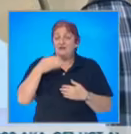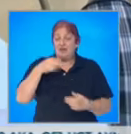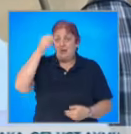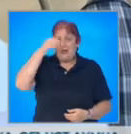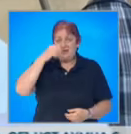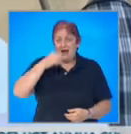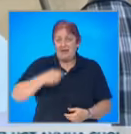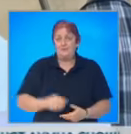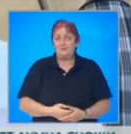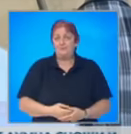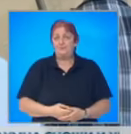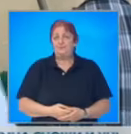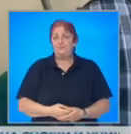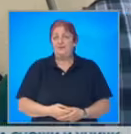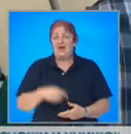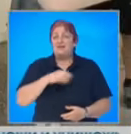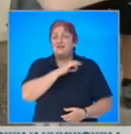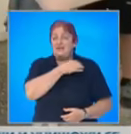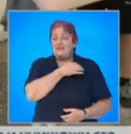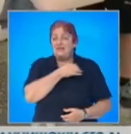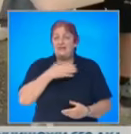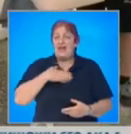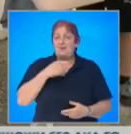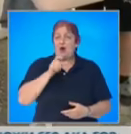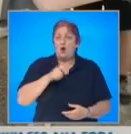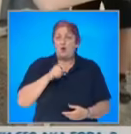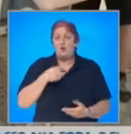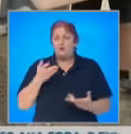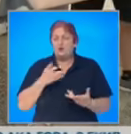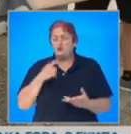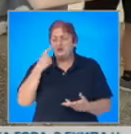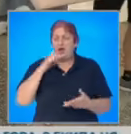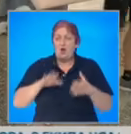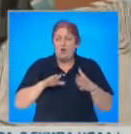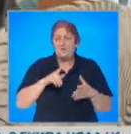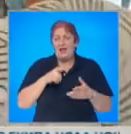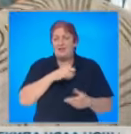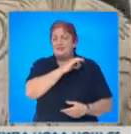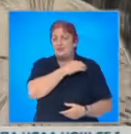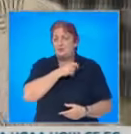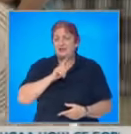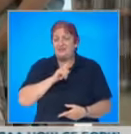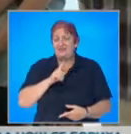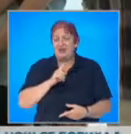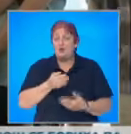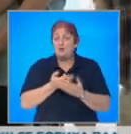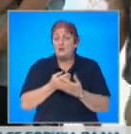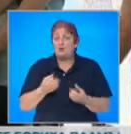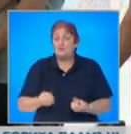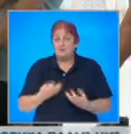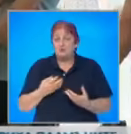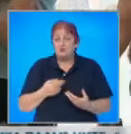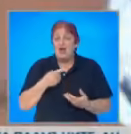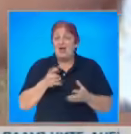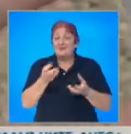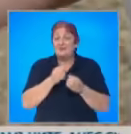да го реша кардинално. С вакциниране. Имаше и хора, които все още се колебаят дали да се имунизират, но използваха възможността